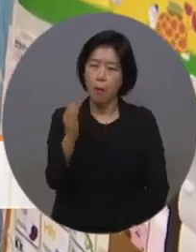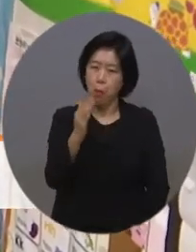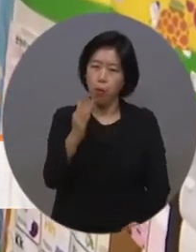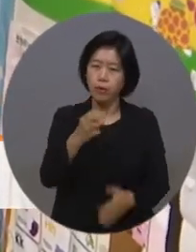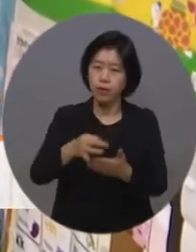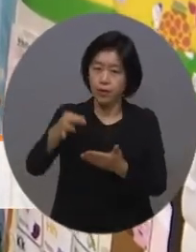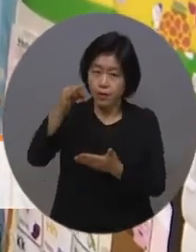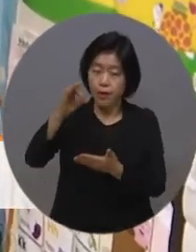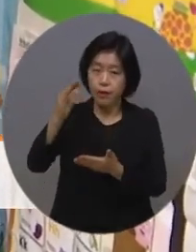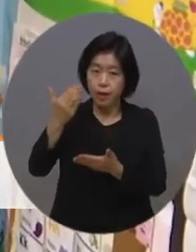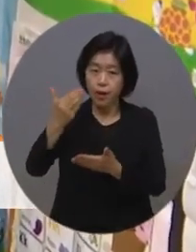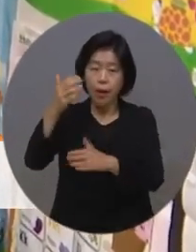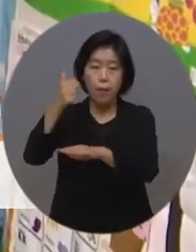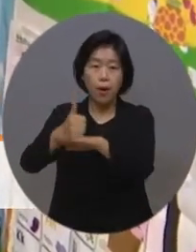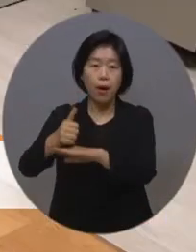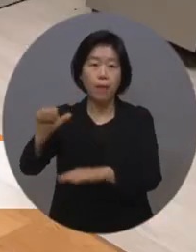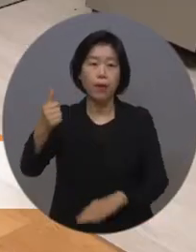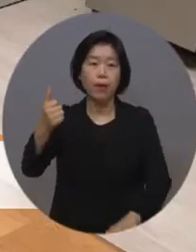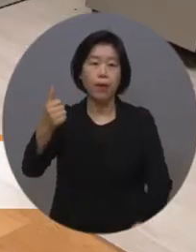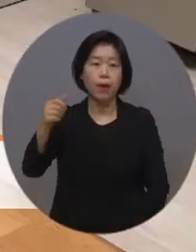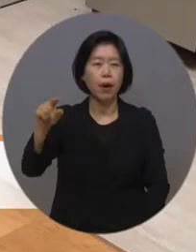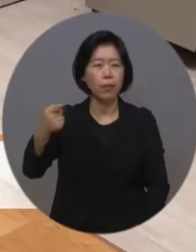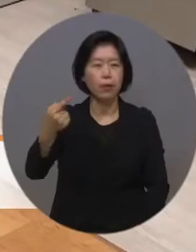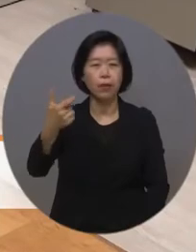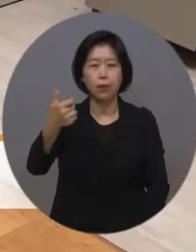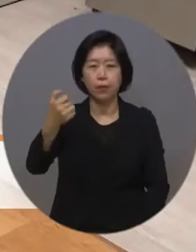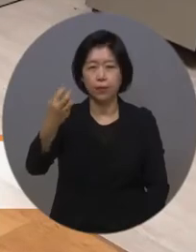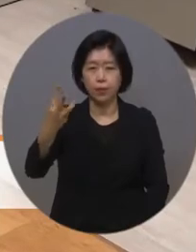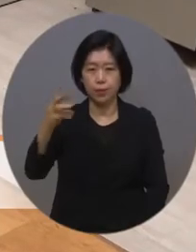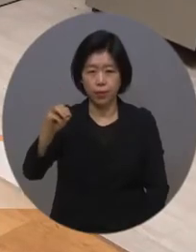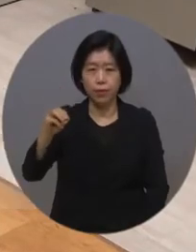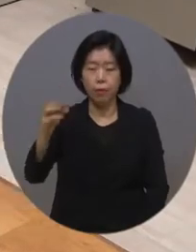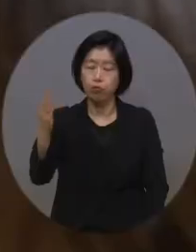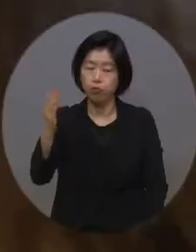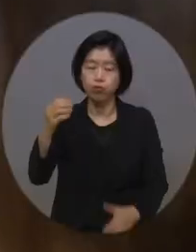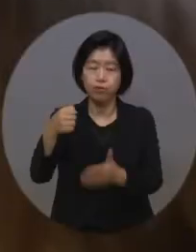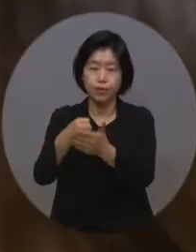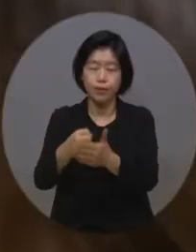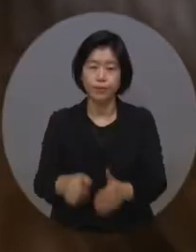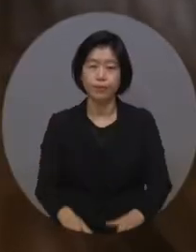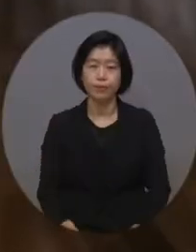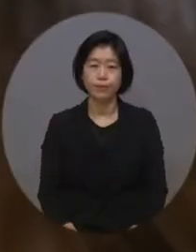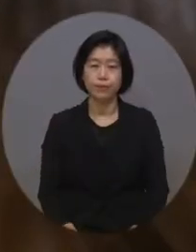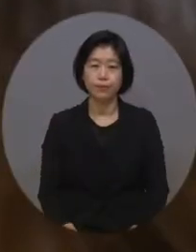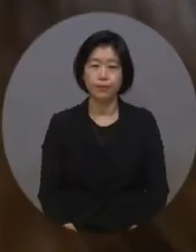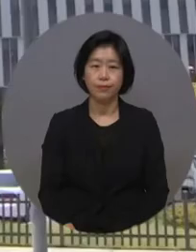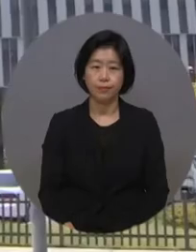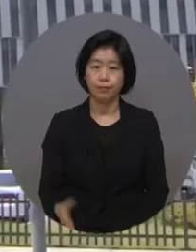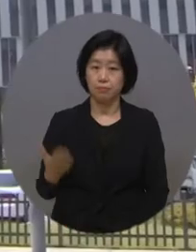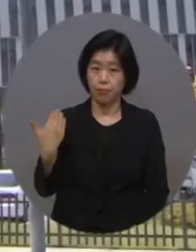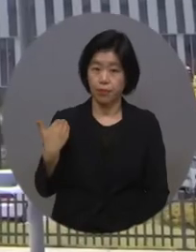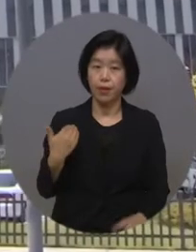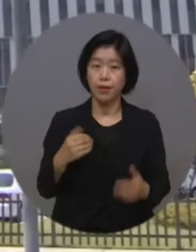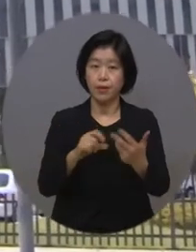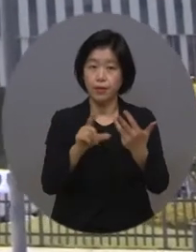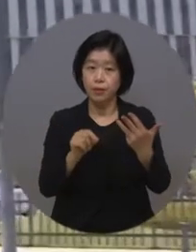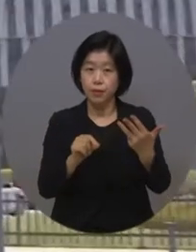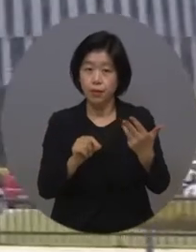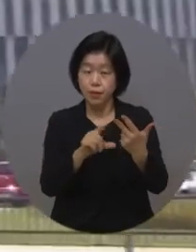73,437원 인상된 153만 6,324만원으로 결정됐습니다. 지난달 30일